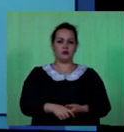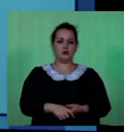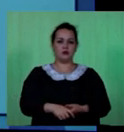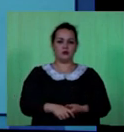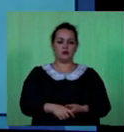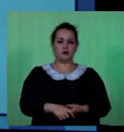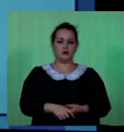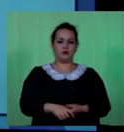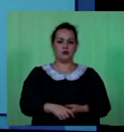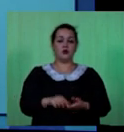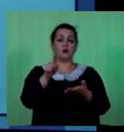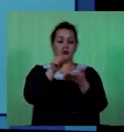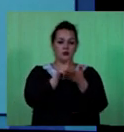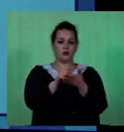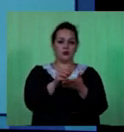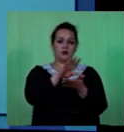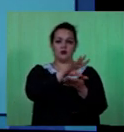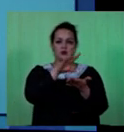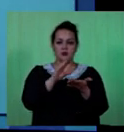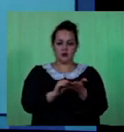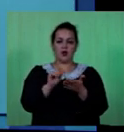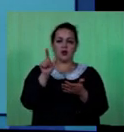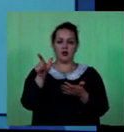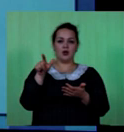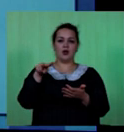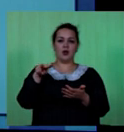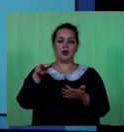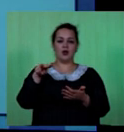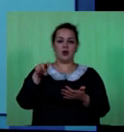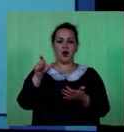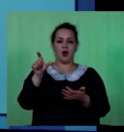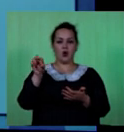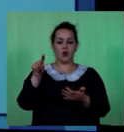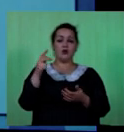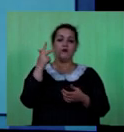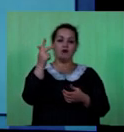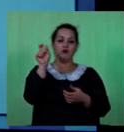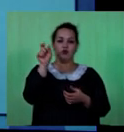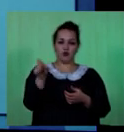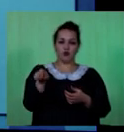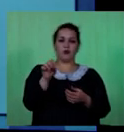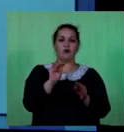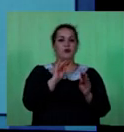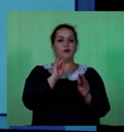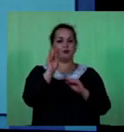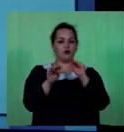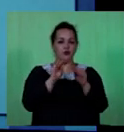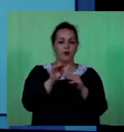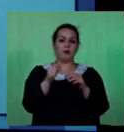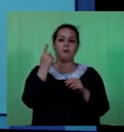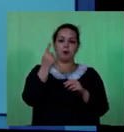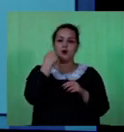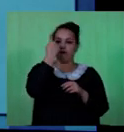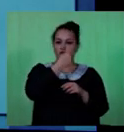Ваша задача – списать глаголы и распределить их в три столбика. Глаголы первого